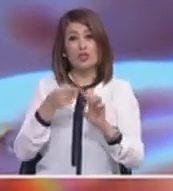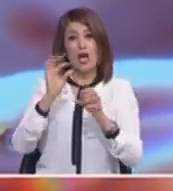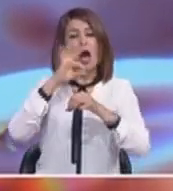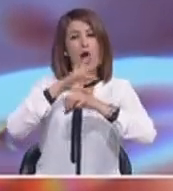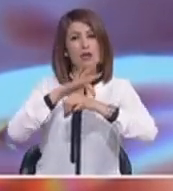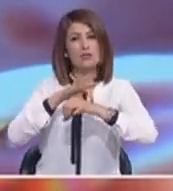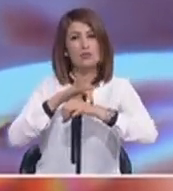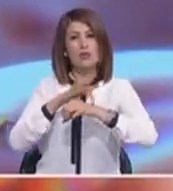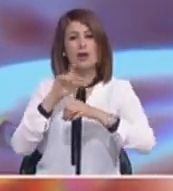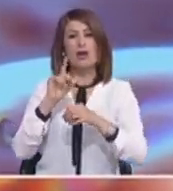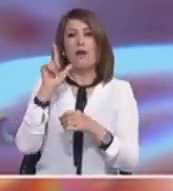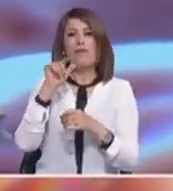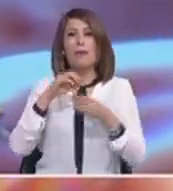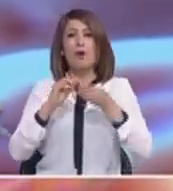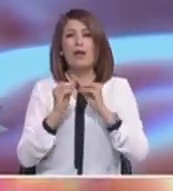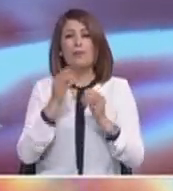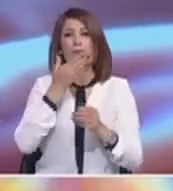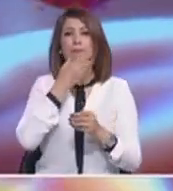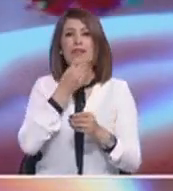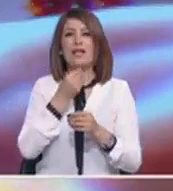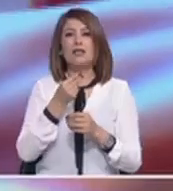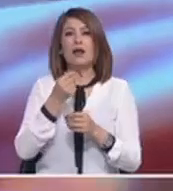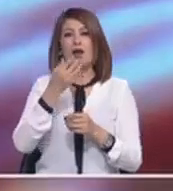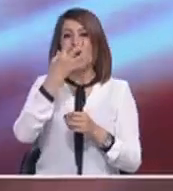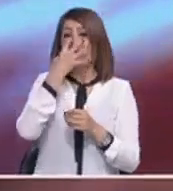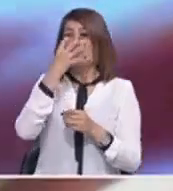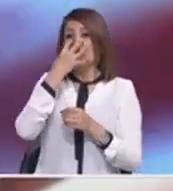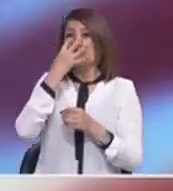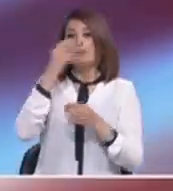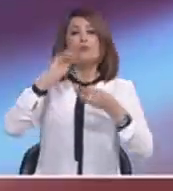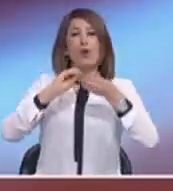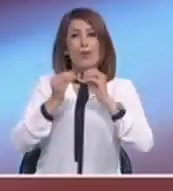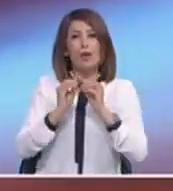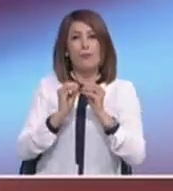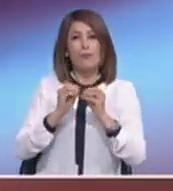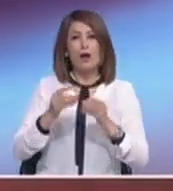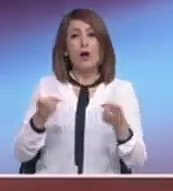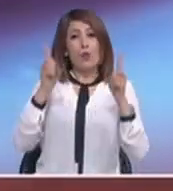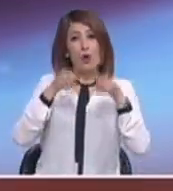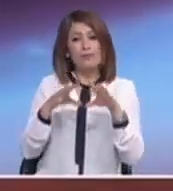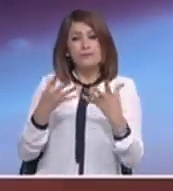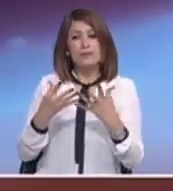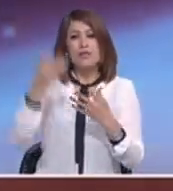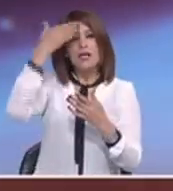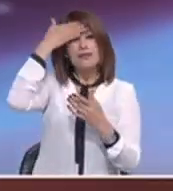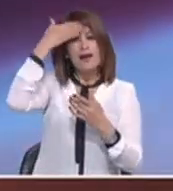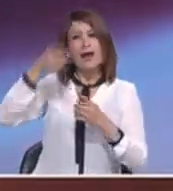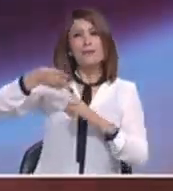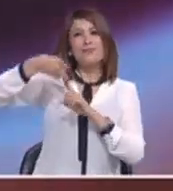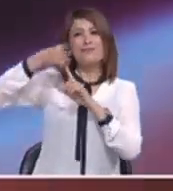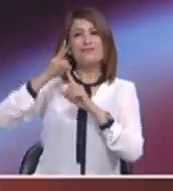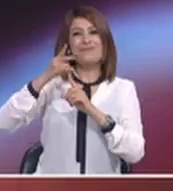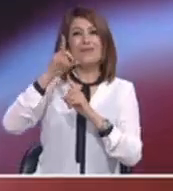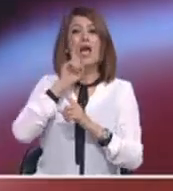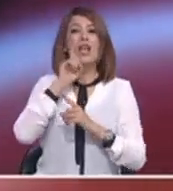الاسلام طريق في التنفس التجاوب هاي عاليه المشكله المراه الحامل